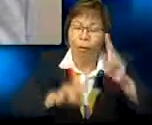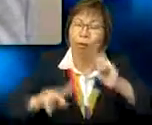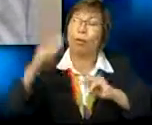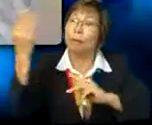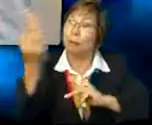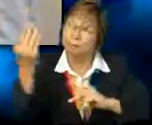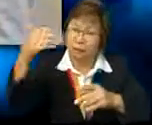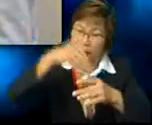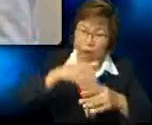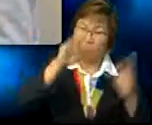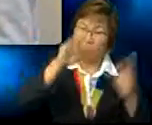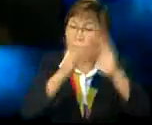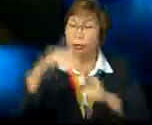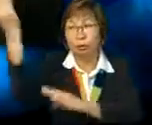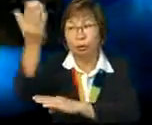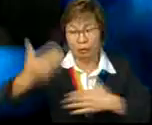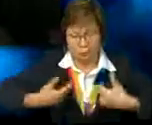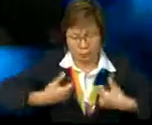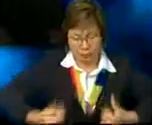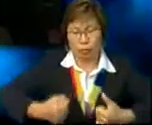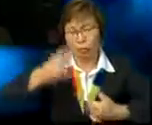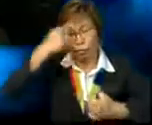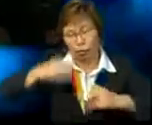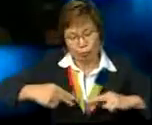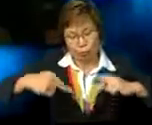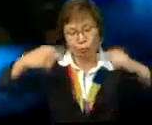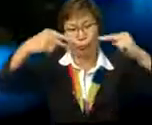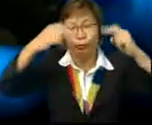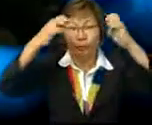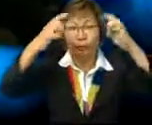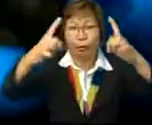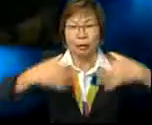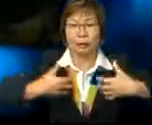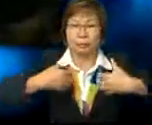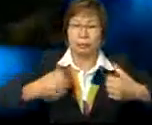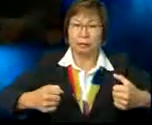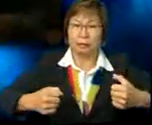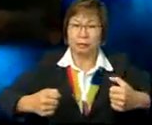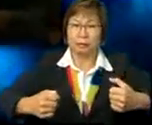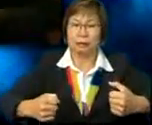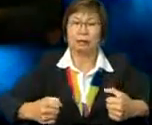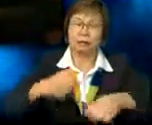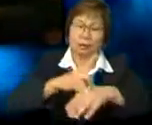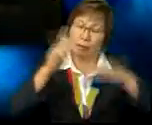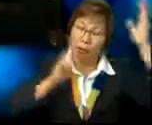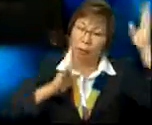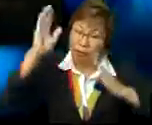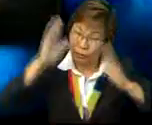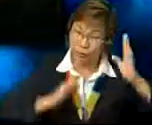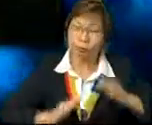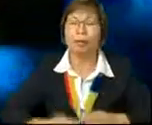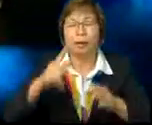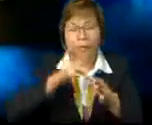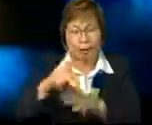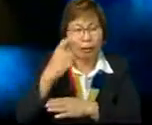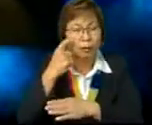awam dalam bentuk ceramah kesihatan untuk meningkatkan pendidikan kesihatan penduduk di Malaysia. Ya, di mana seorang pakar